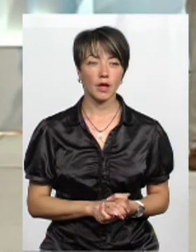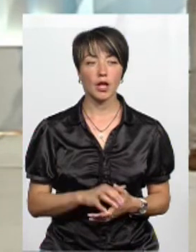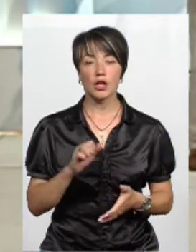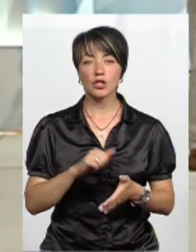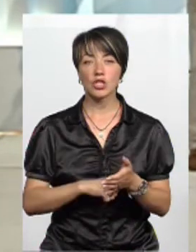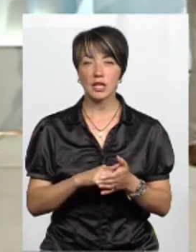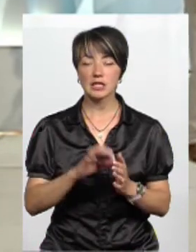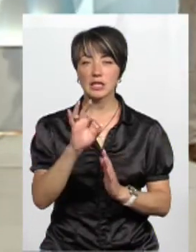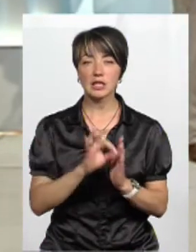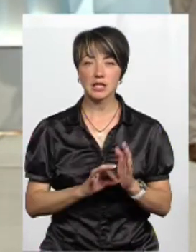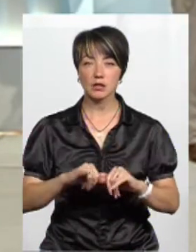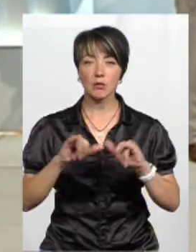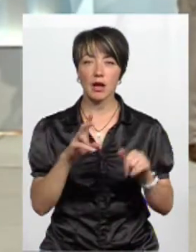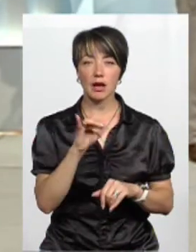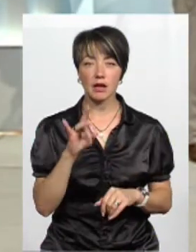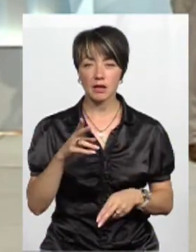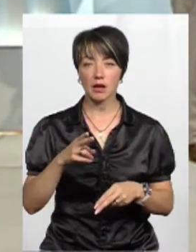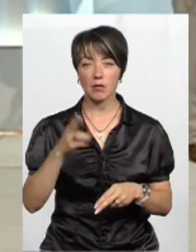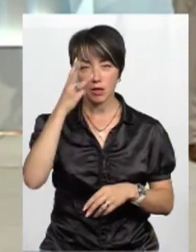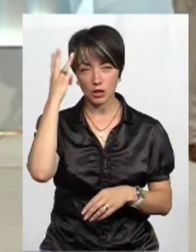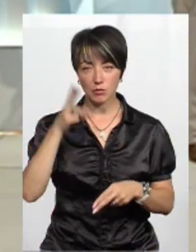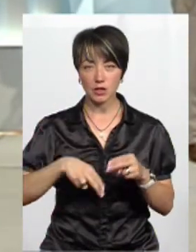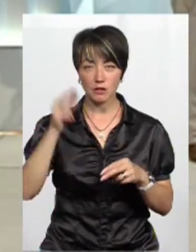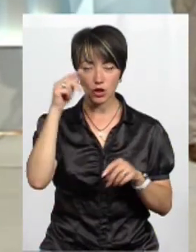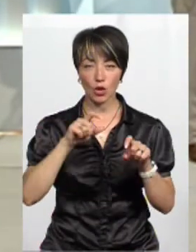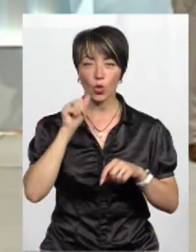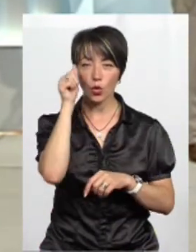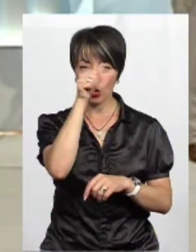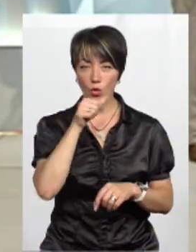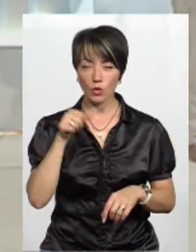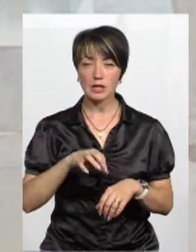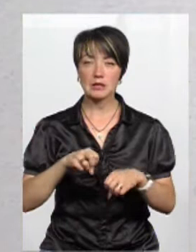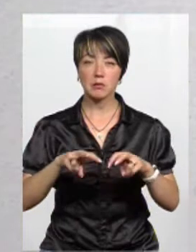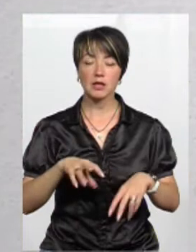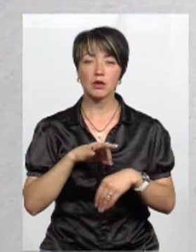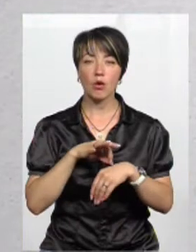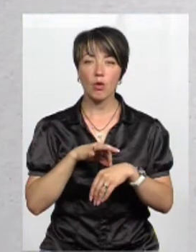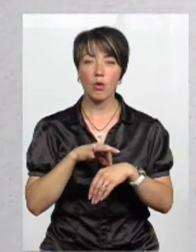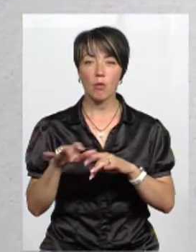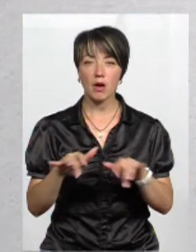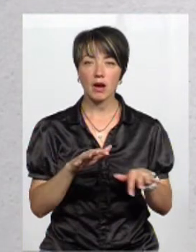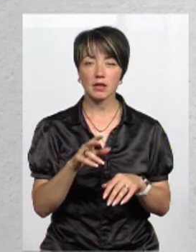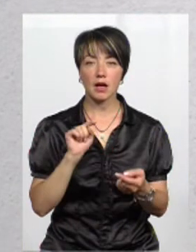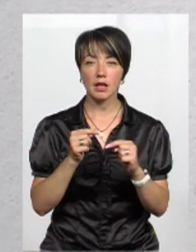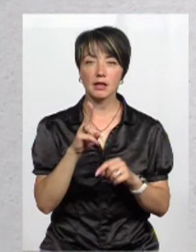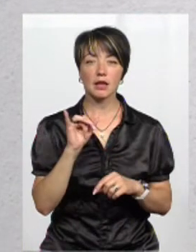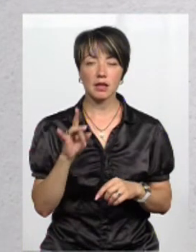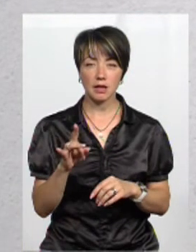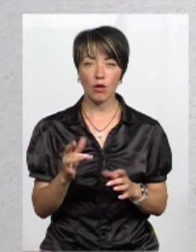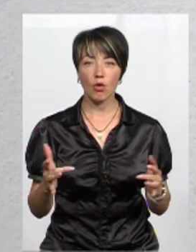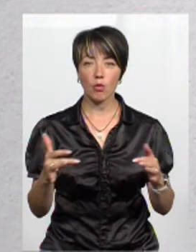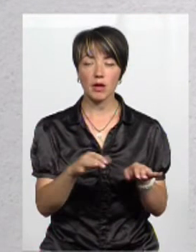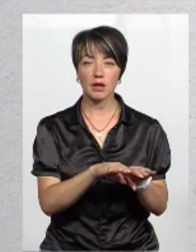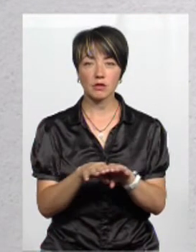Через різкий спалах кору на Хмельниччині наприкінці навчального року в області відбувалася спецоперація «Антикір». Її суть – у підвищенні рівня